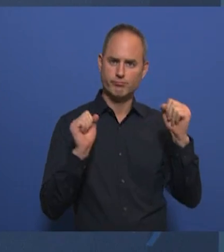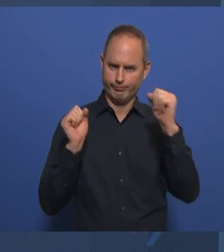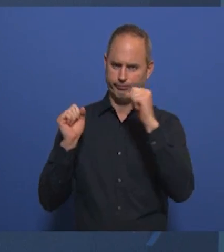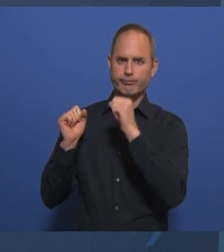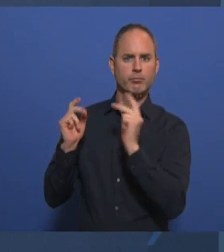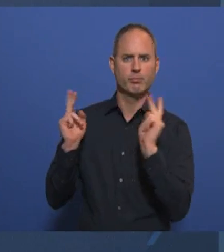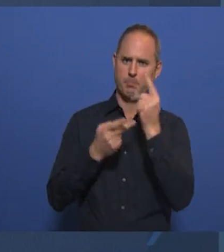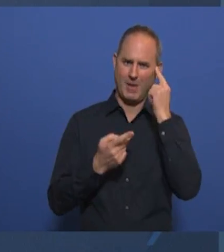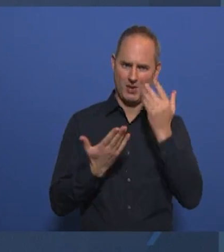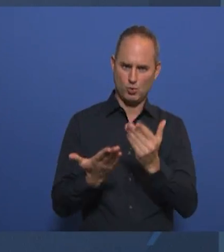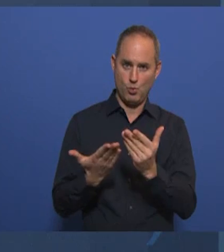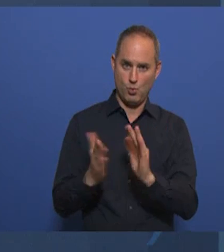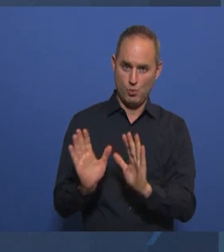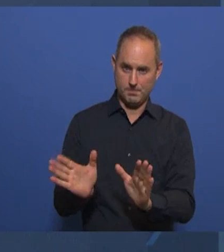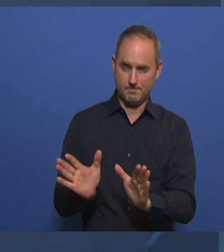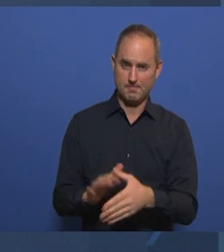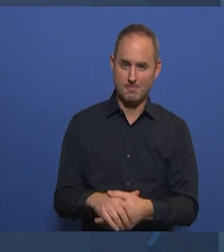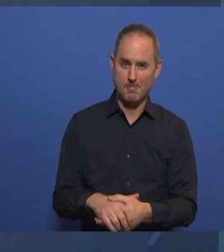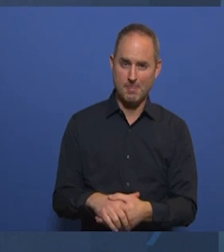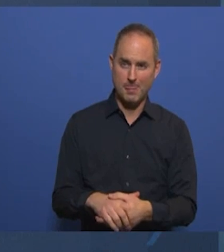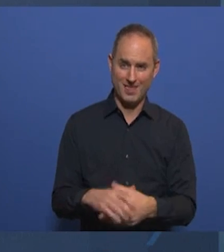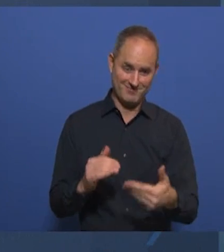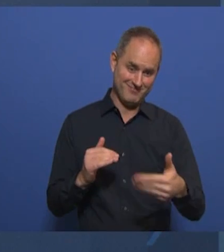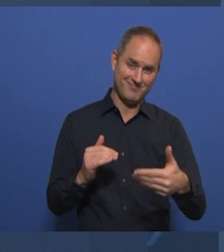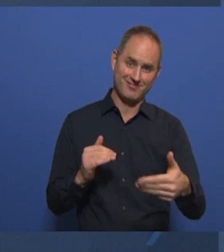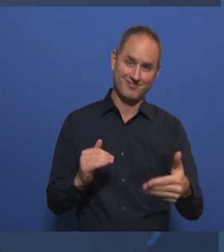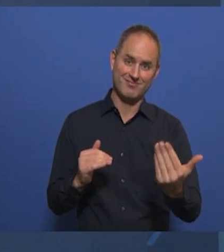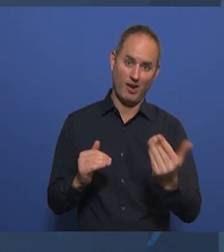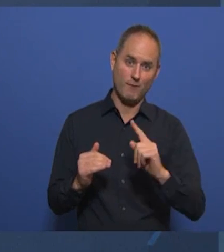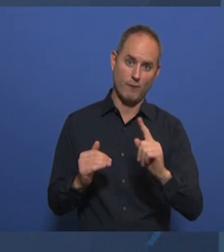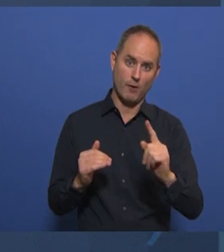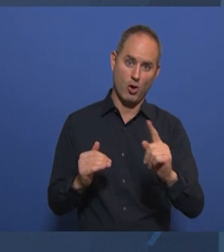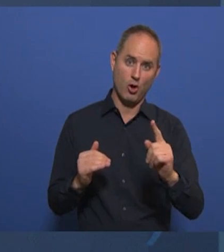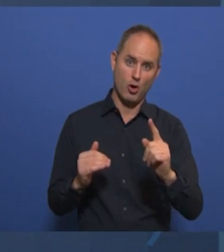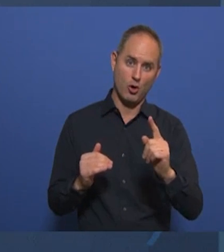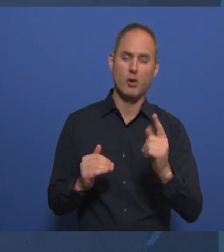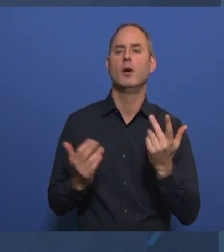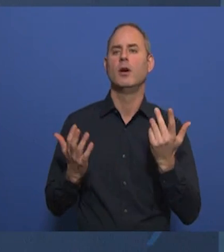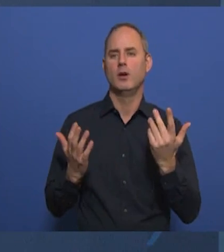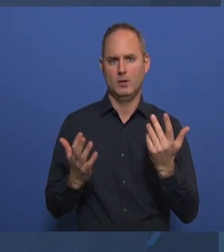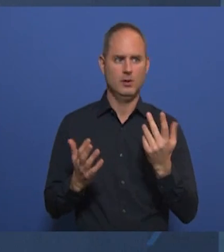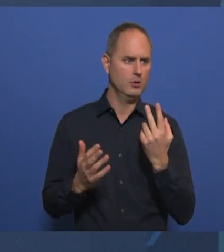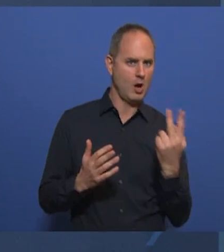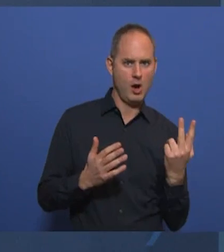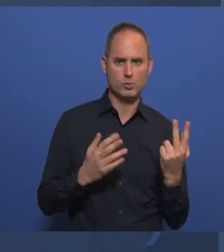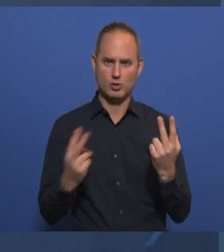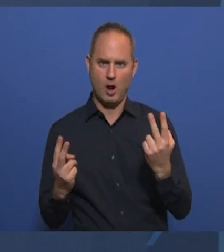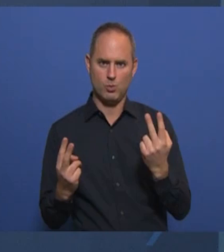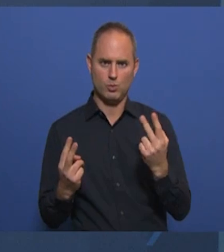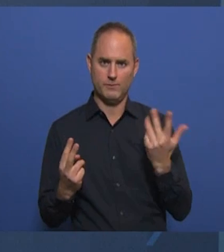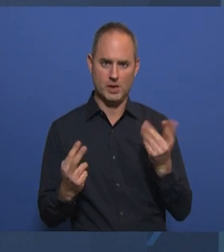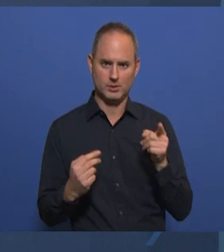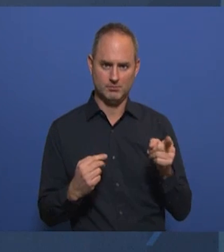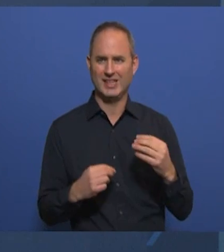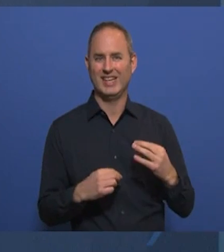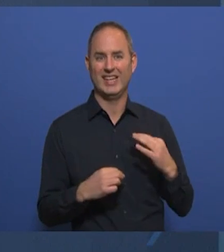den nächsten Wochen aber in beide Richtungen blicken. Wenn eine Überlastung des Gesundheitssystems oder der